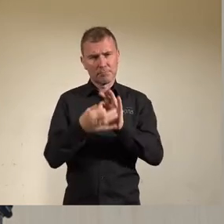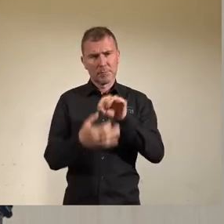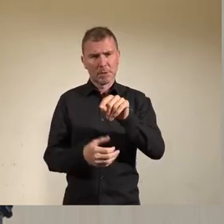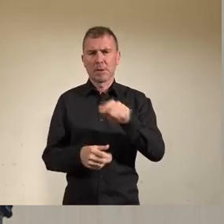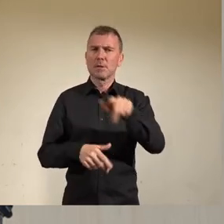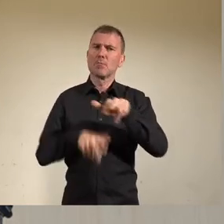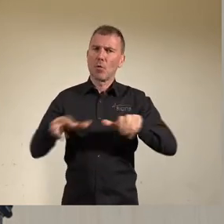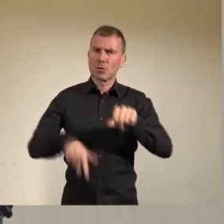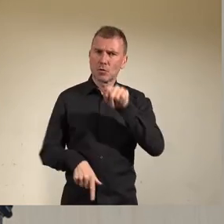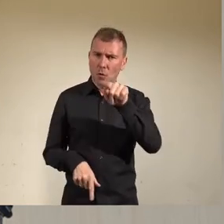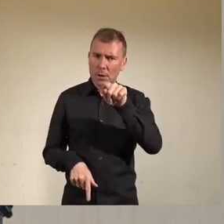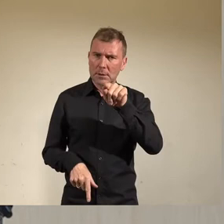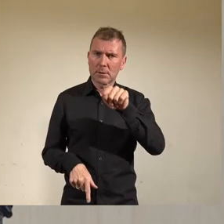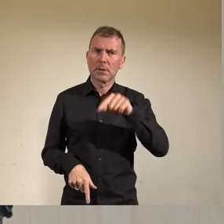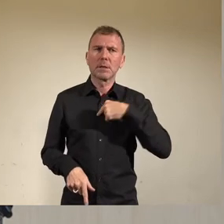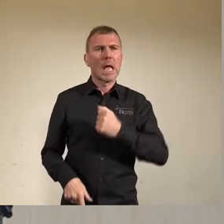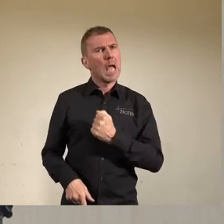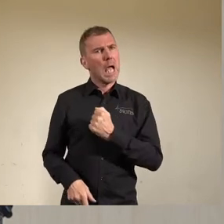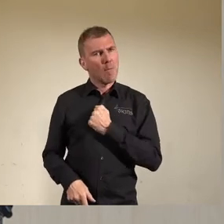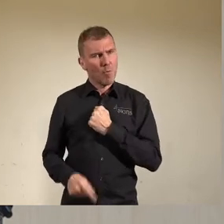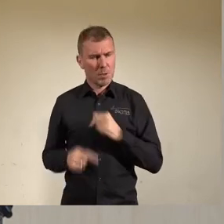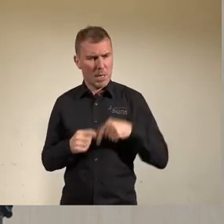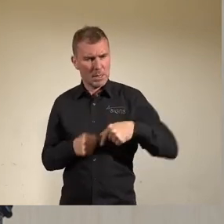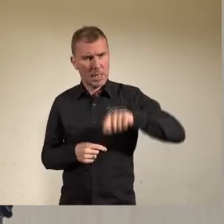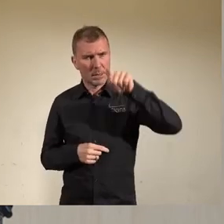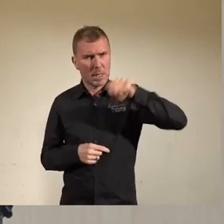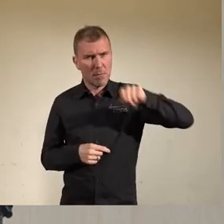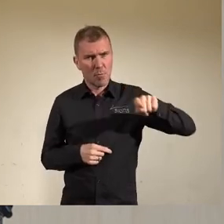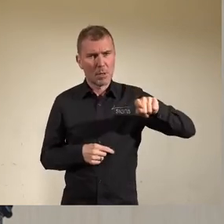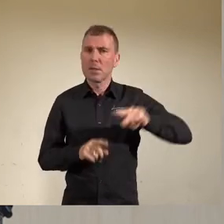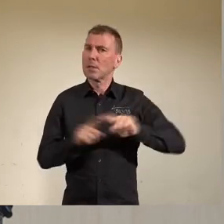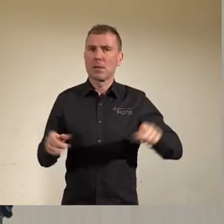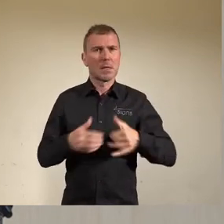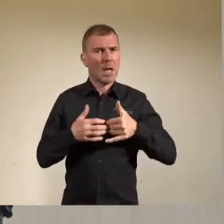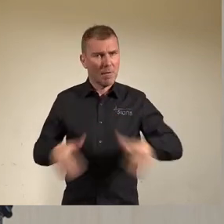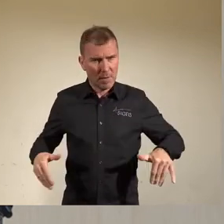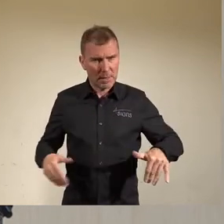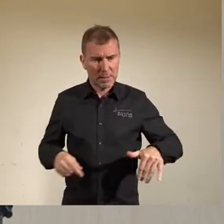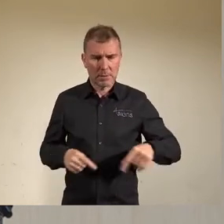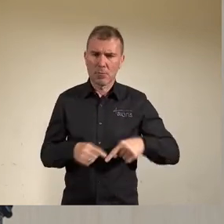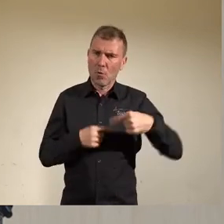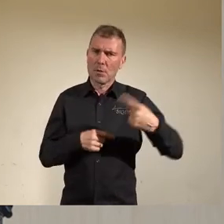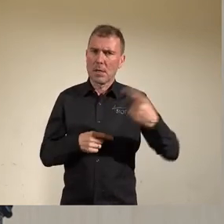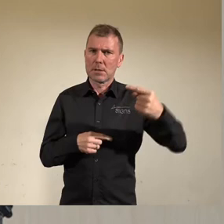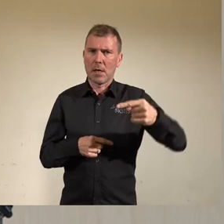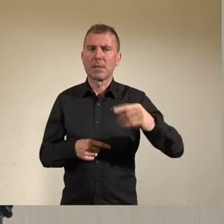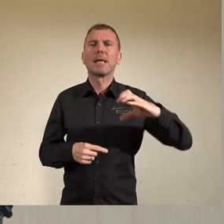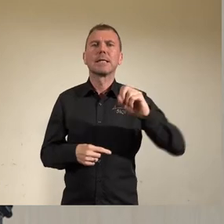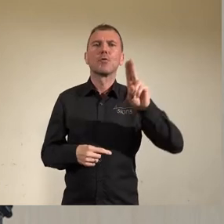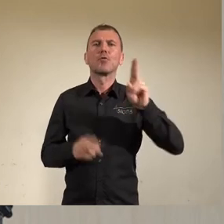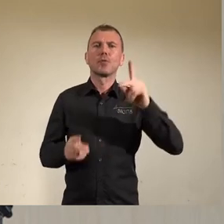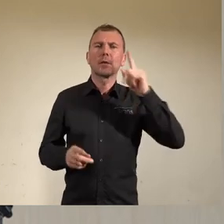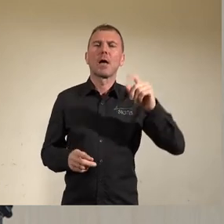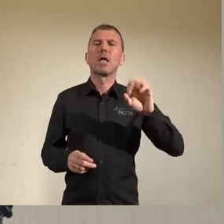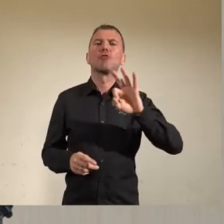zu sorgen, dass wir den Mut in den nächsten Monaten nicht verlieren und in den Jahren. Soweit der CDU-Stadtrat